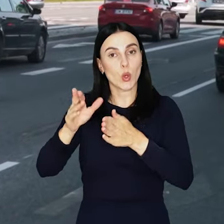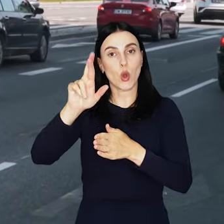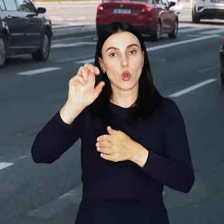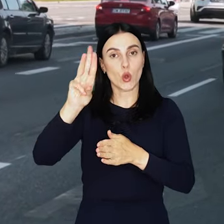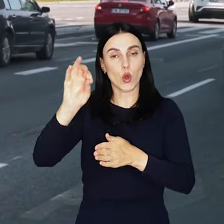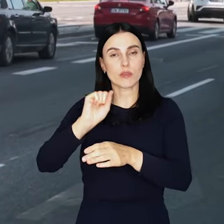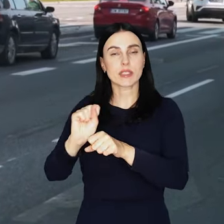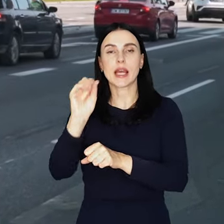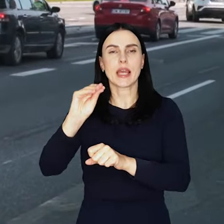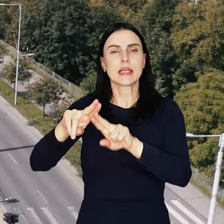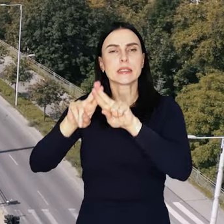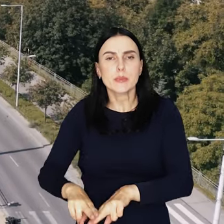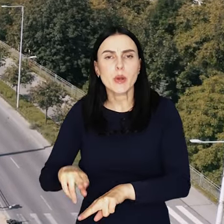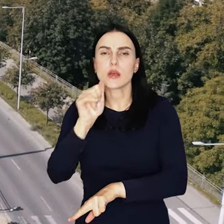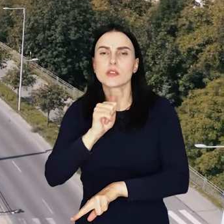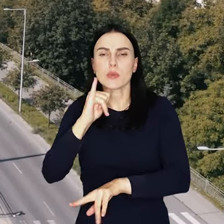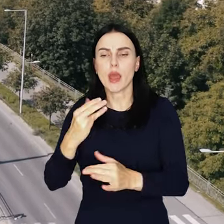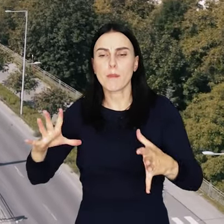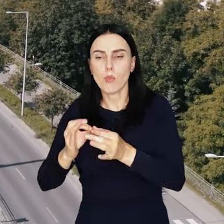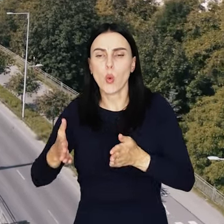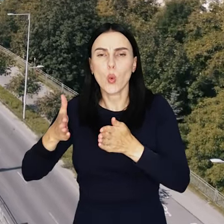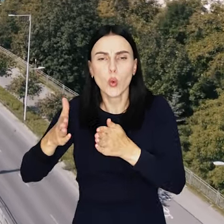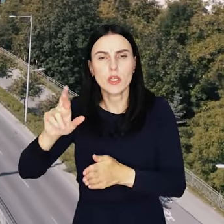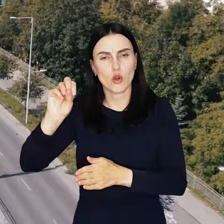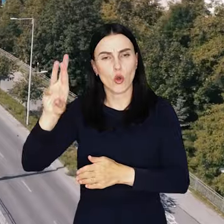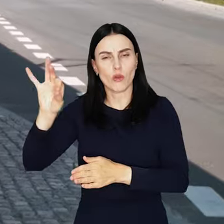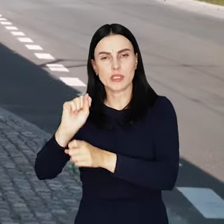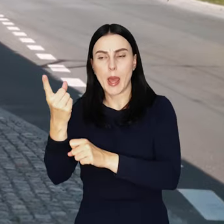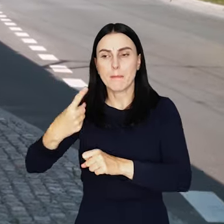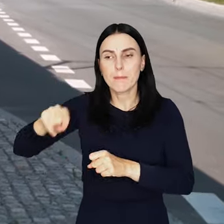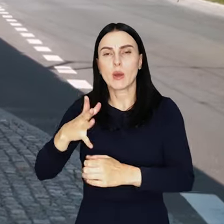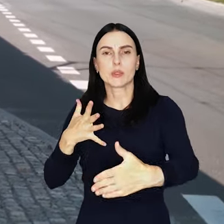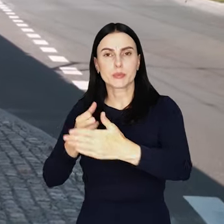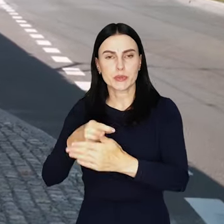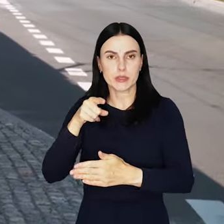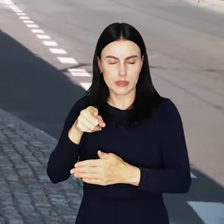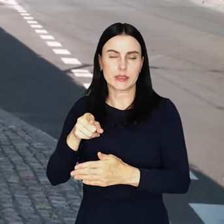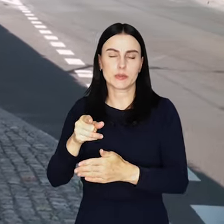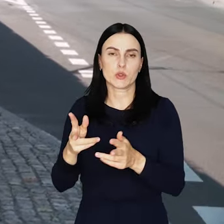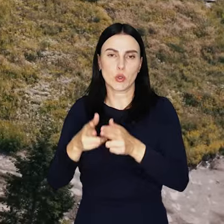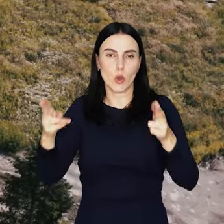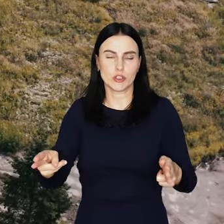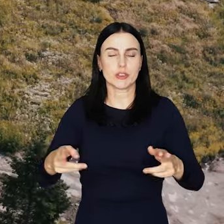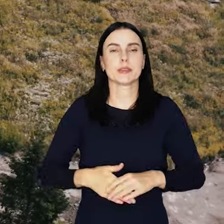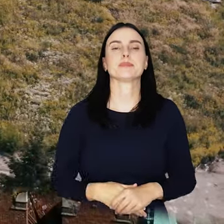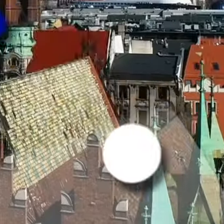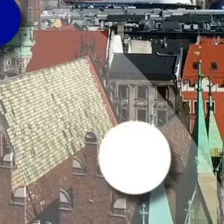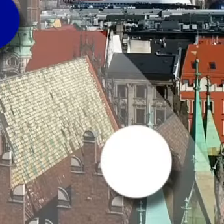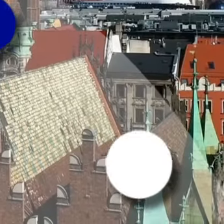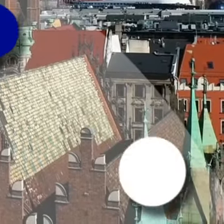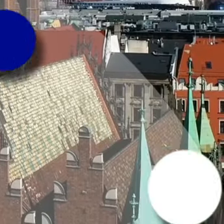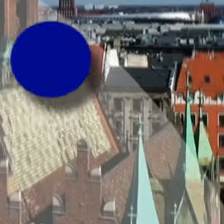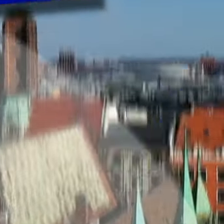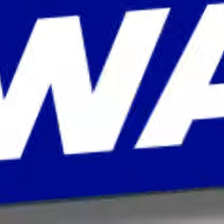do ulicy Rogowskiej, pozostało tylko sprawdzenie infrastruktury na samej Rogowskiej i pętli kończącej trasę.